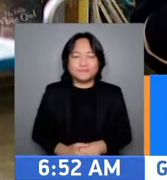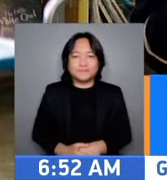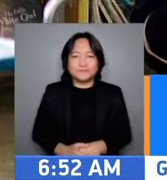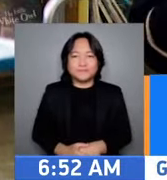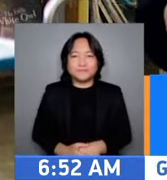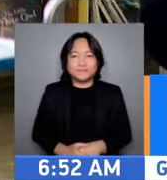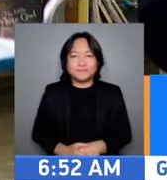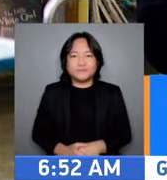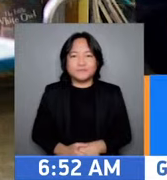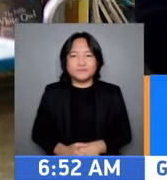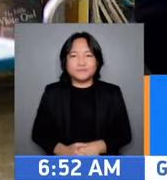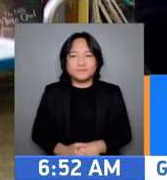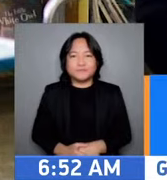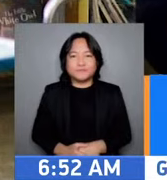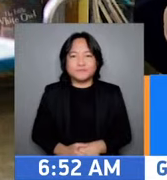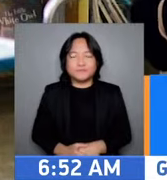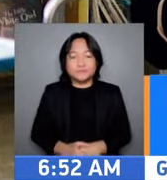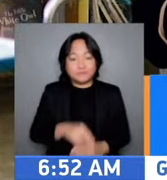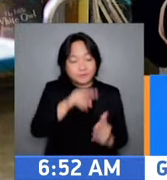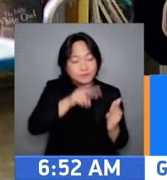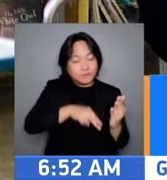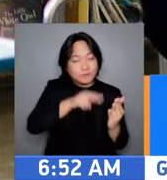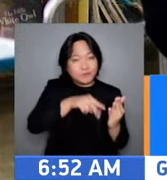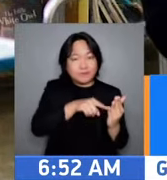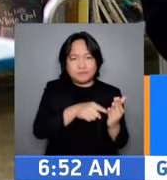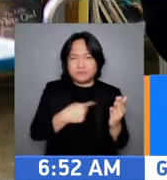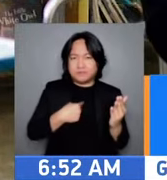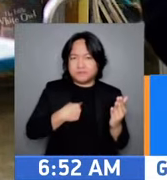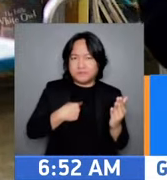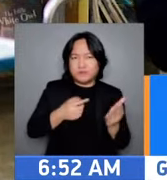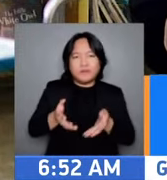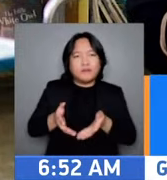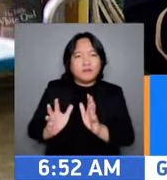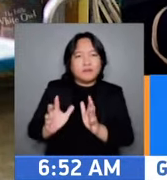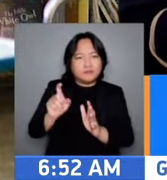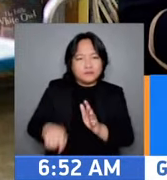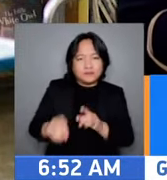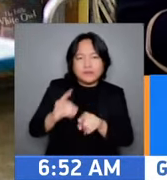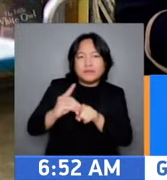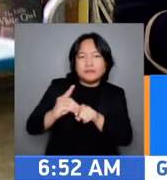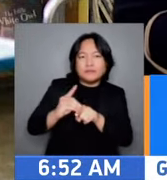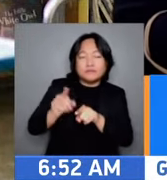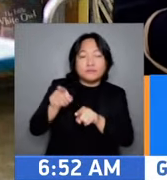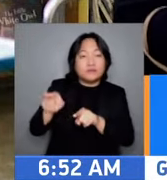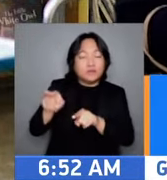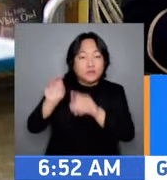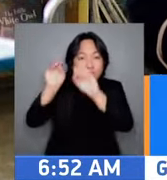Ako ay pumapayag na disiplinahin ng guro ang aking anak.